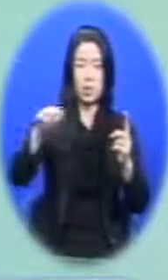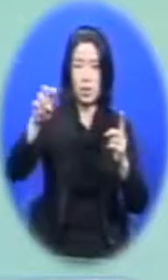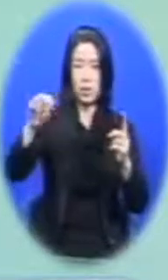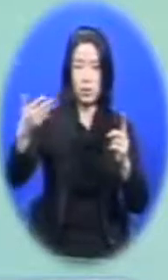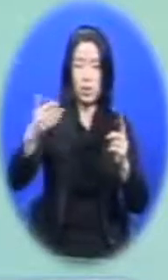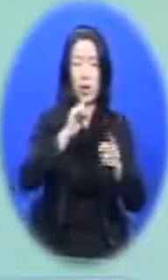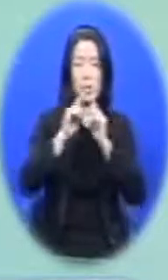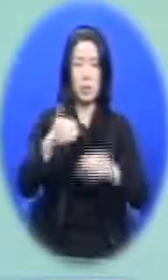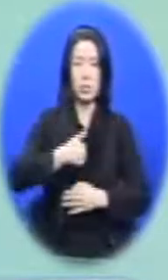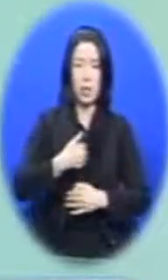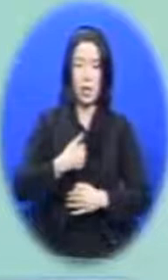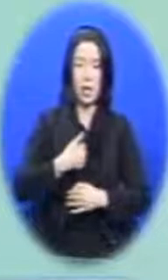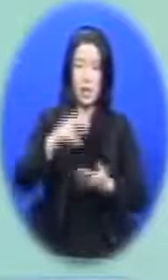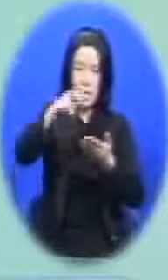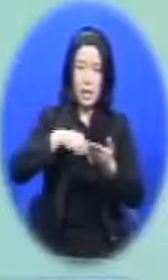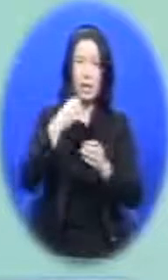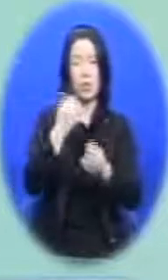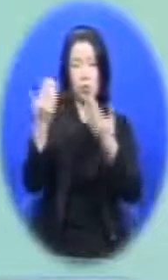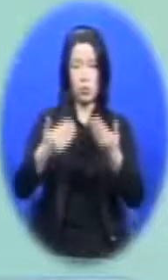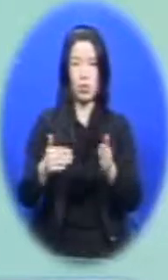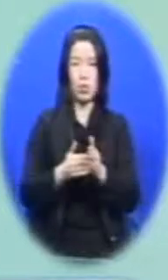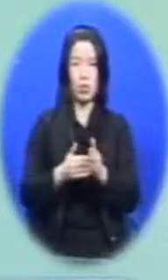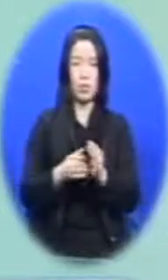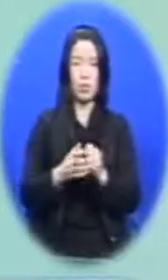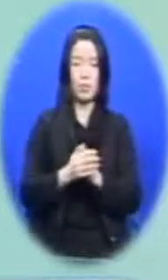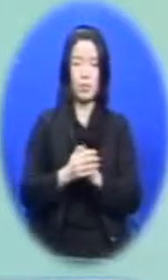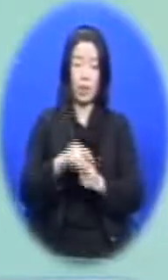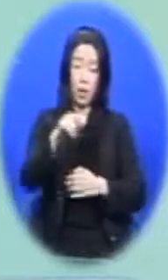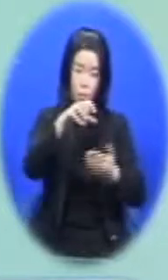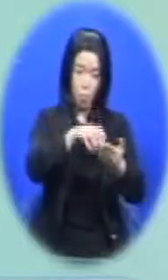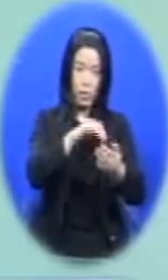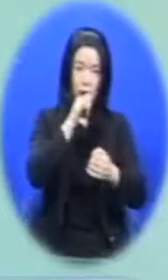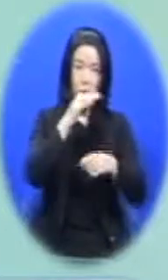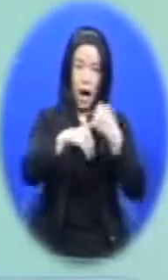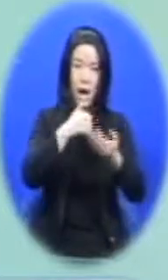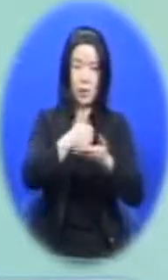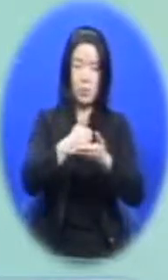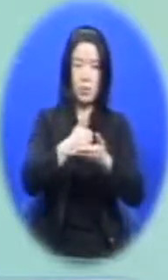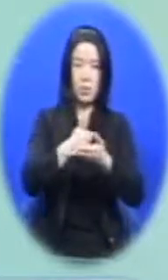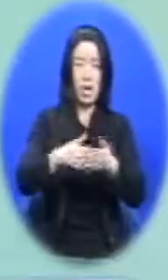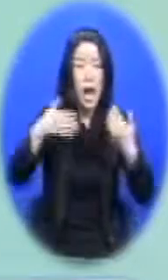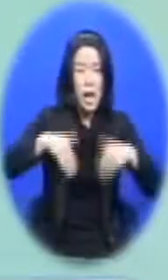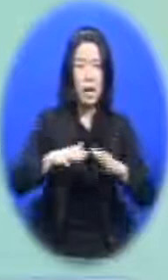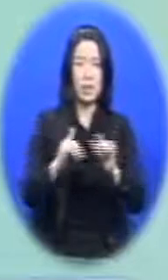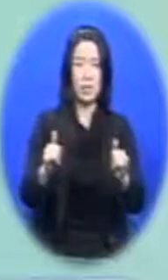말씀을 저에게 읽게 하시는 것. 거기에 하나님은 약한